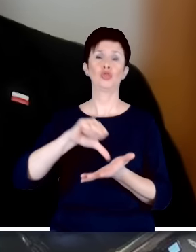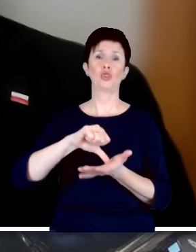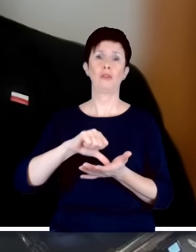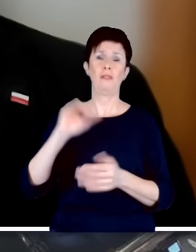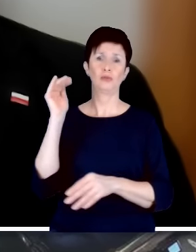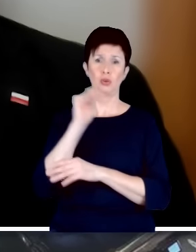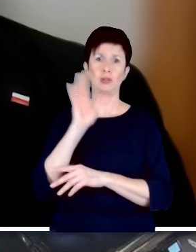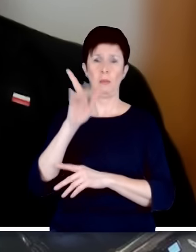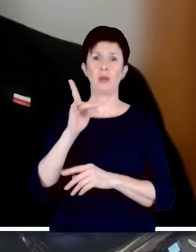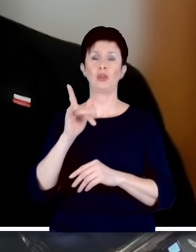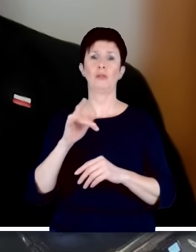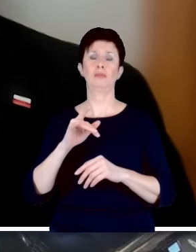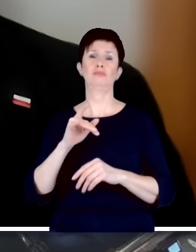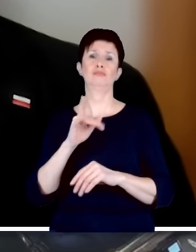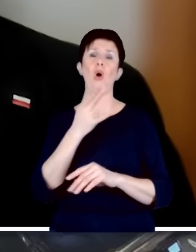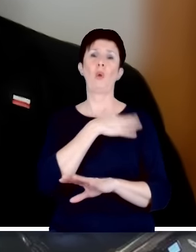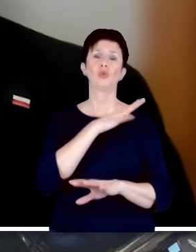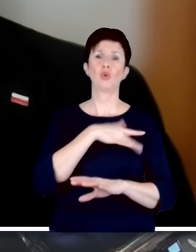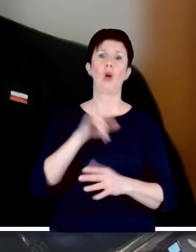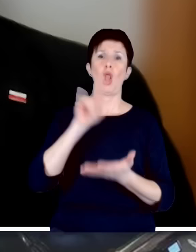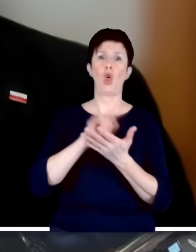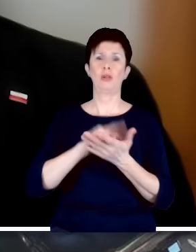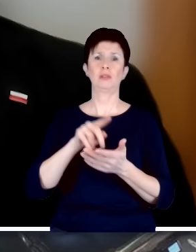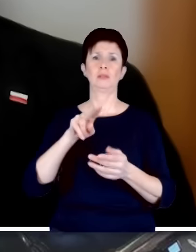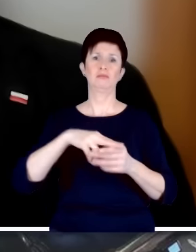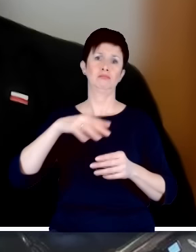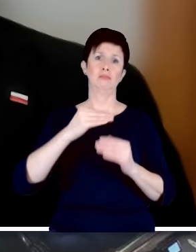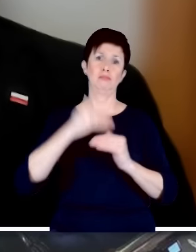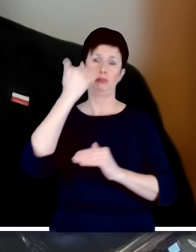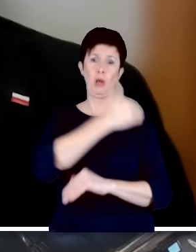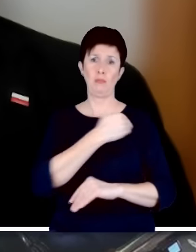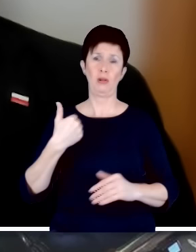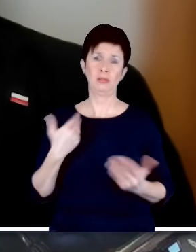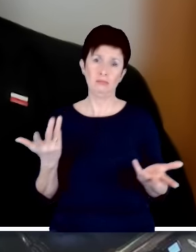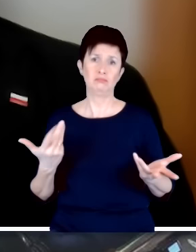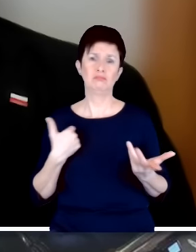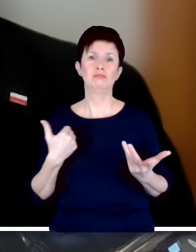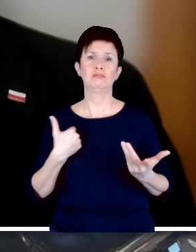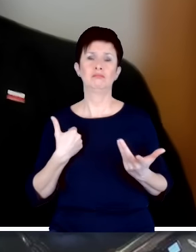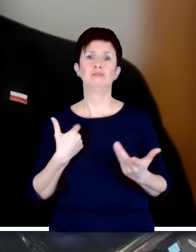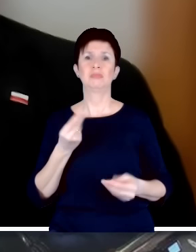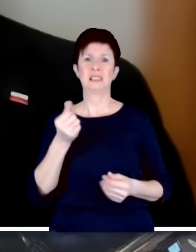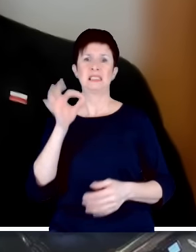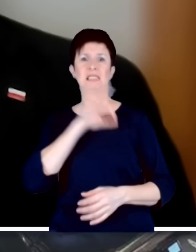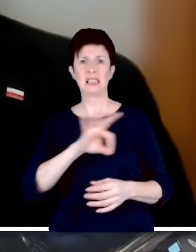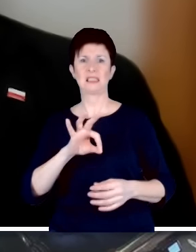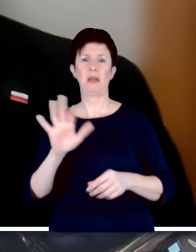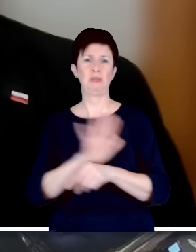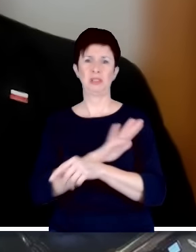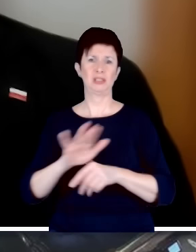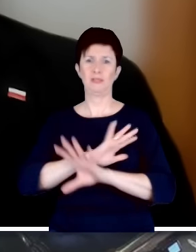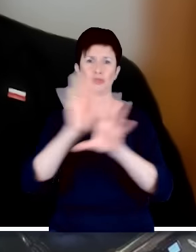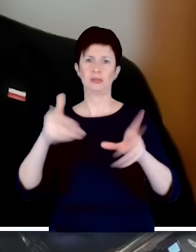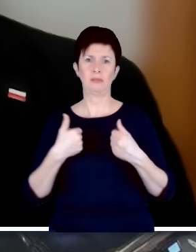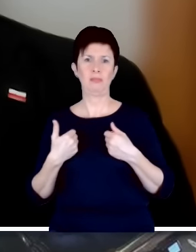poza Polską. No jak za przeproszeniem ostatni frajerzy oddamy cały strumień przychodów, zysków, biznesu komu innemu.